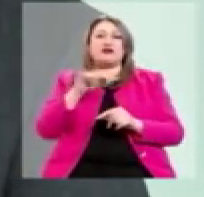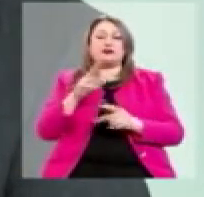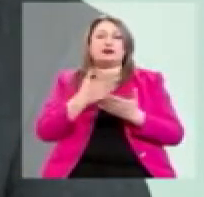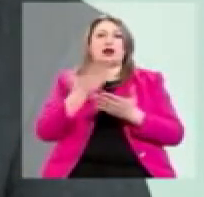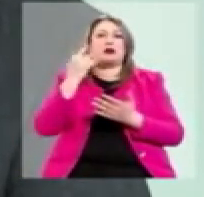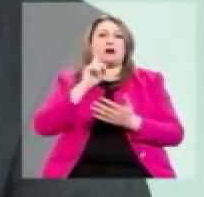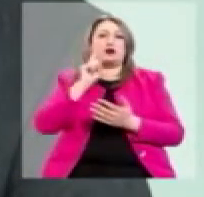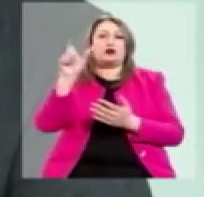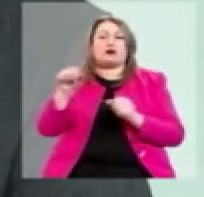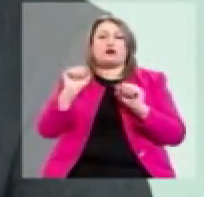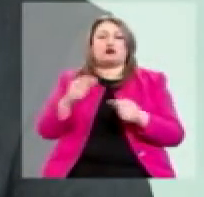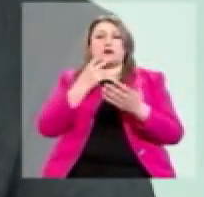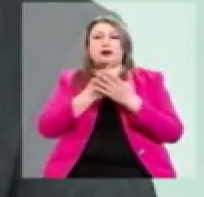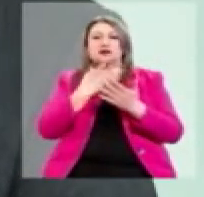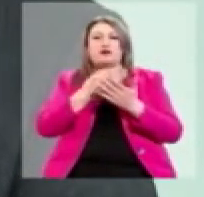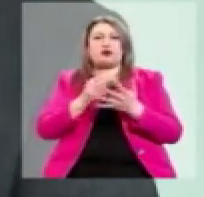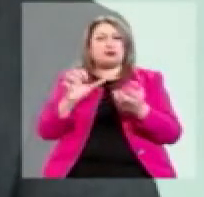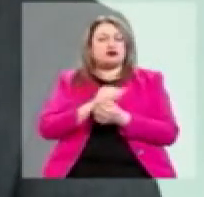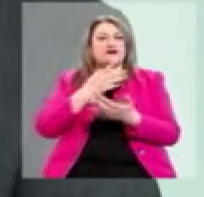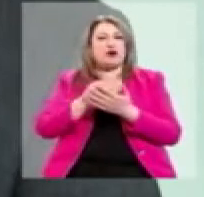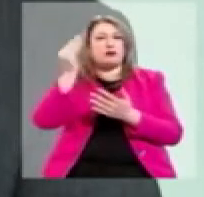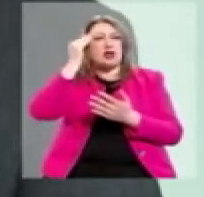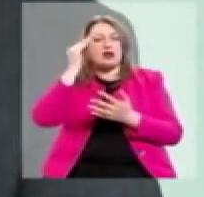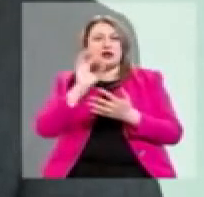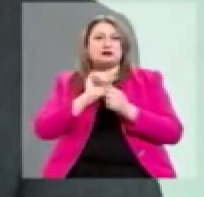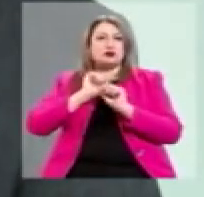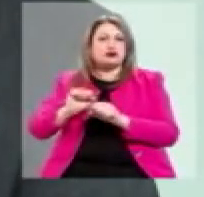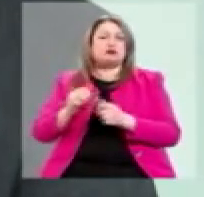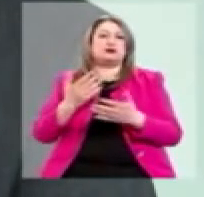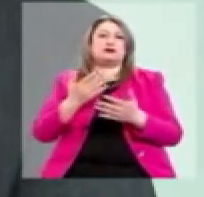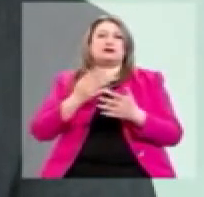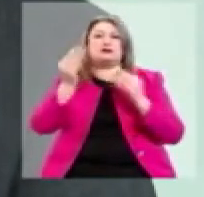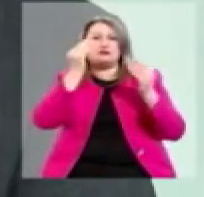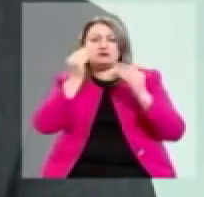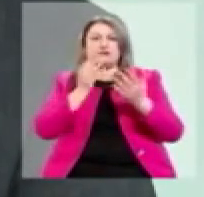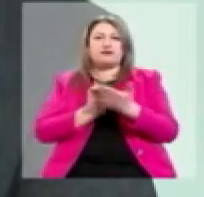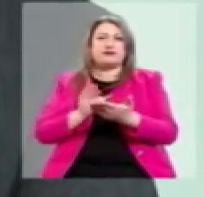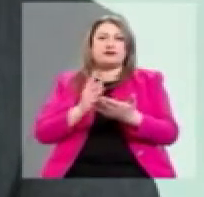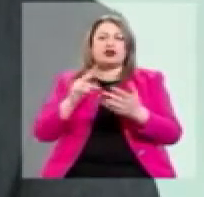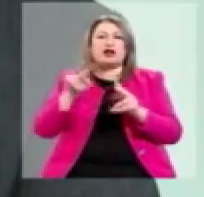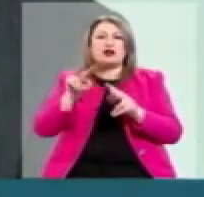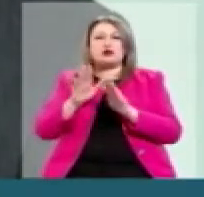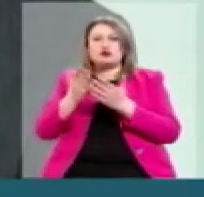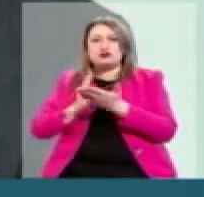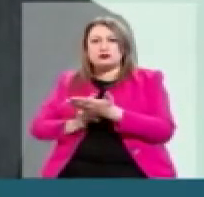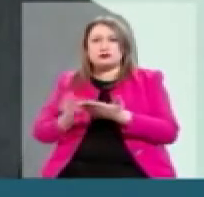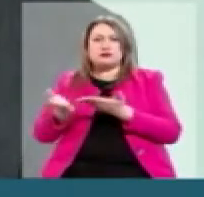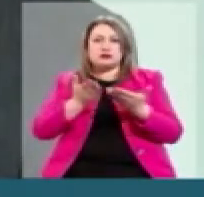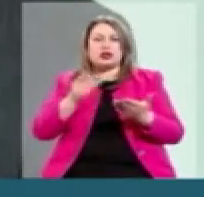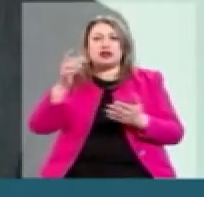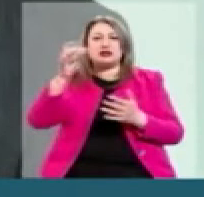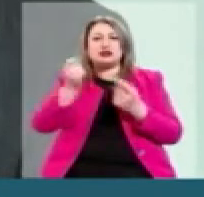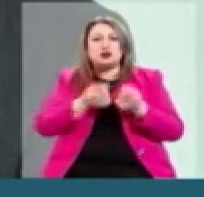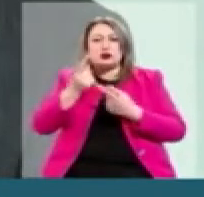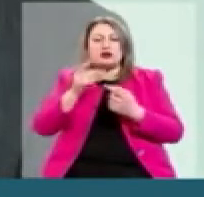могут продемонстрировать свое умение отстаивать точку зрения, проанализировав определенную литературу, научные